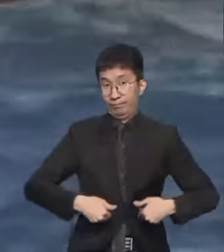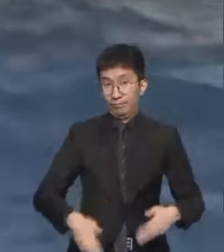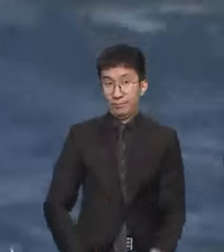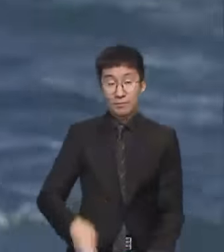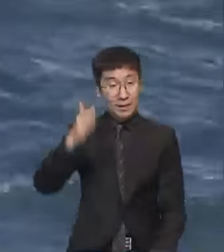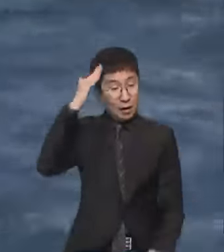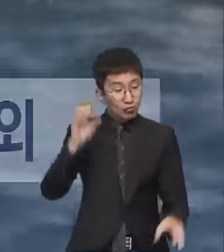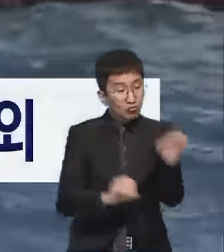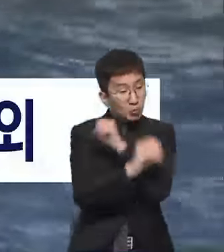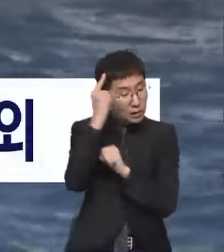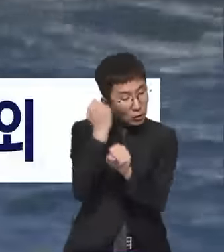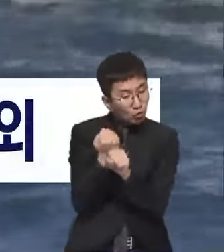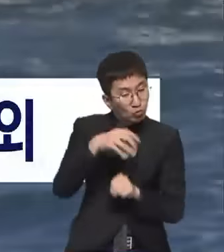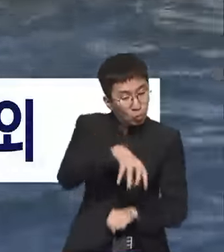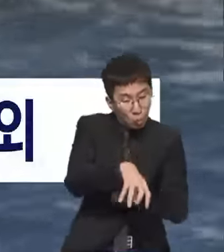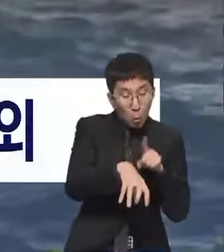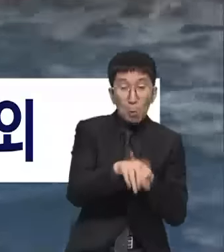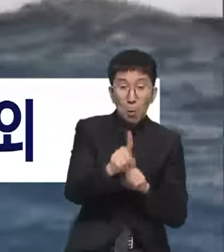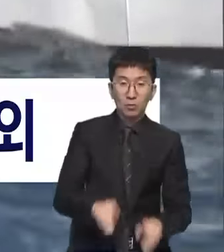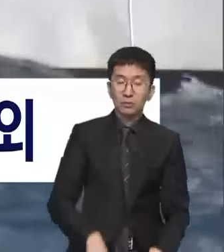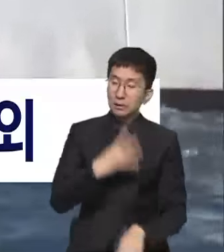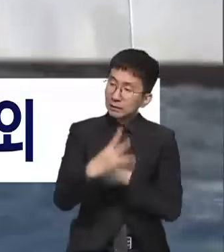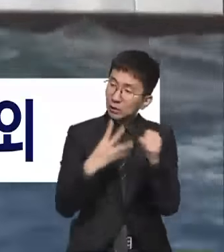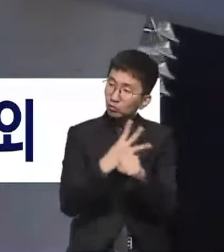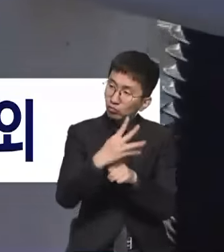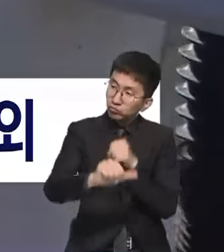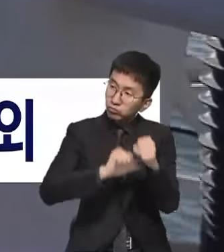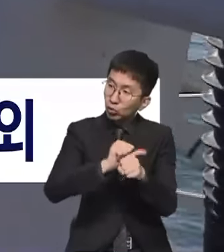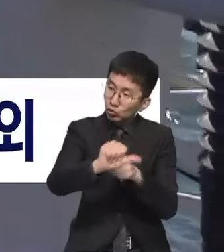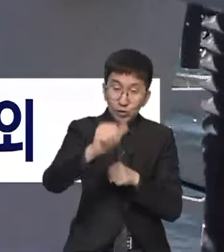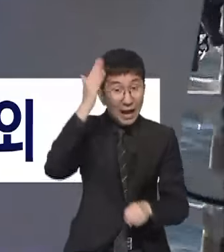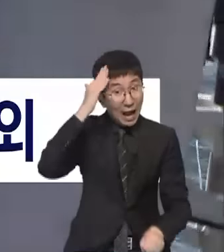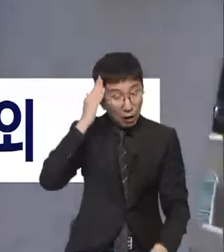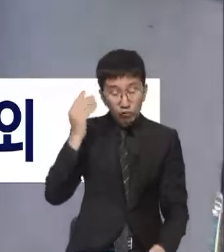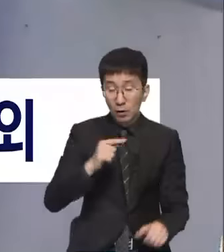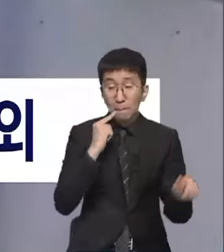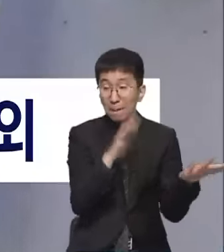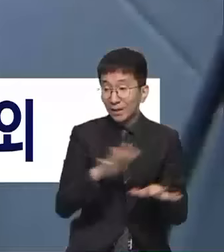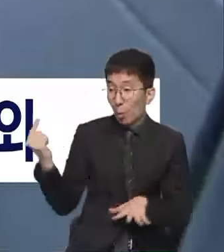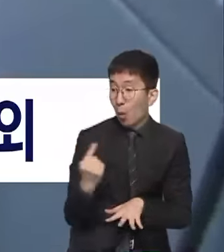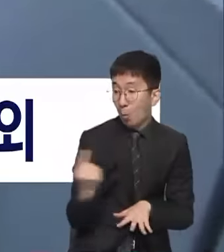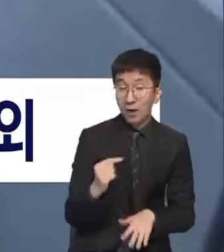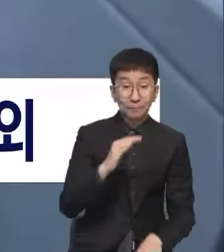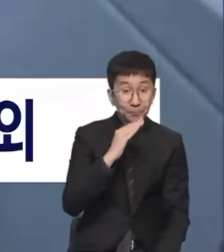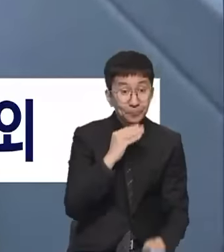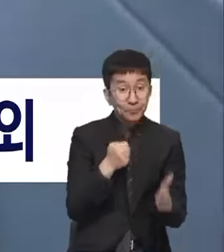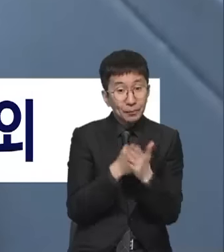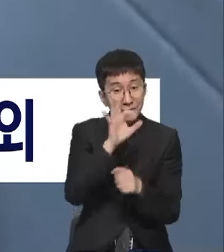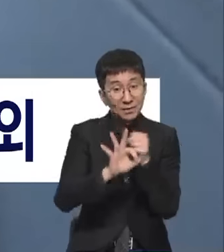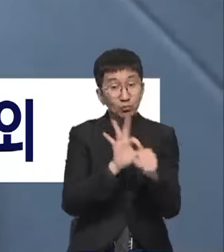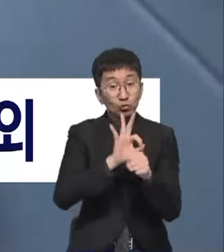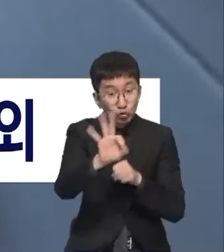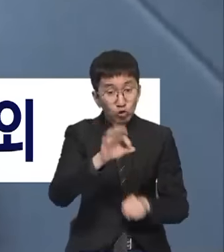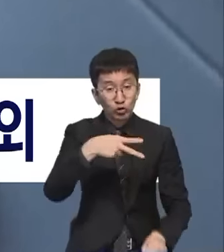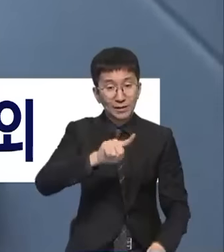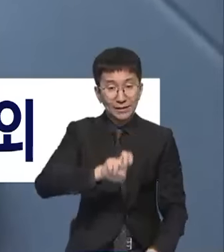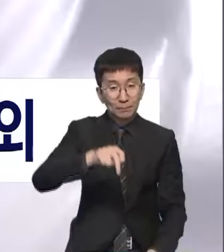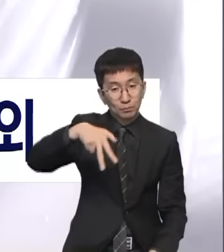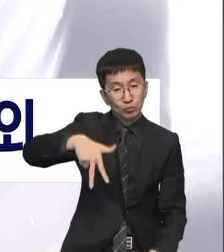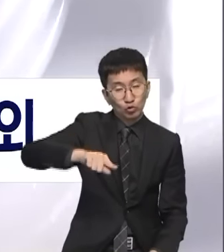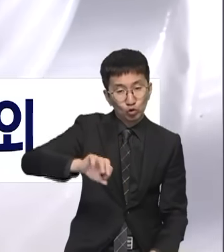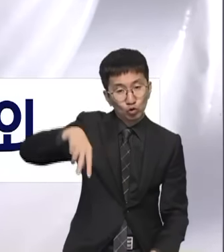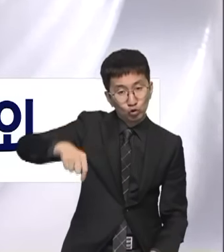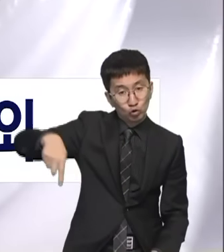한국원자력연구원 등은 방류된 오염수가 4, 5년 후 우리 해역에 유입되기 시작하는데 10년이 지나도 삼중수소 농도가